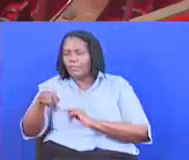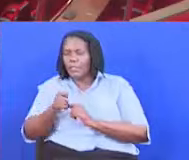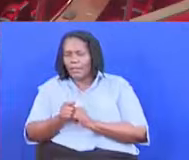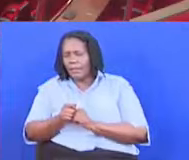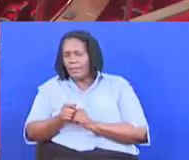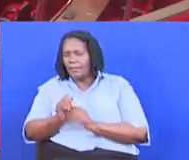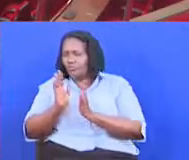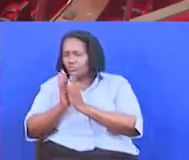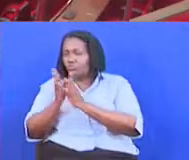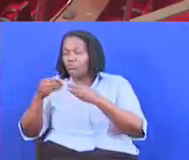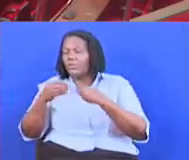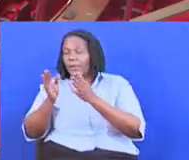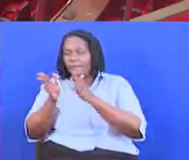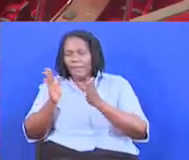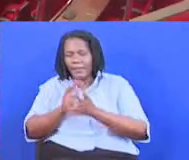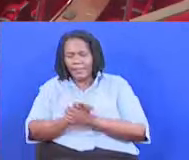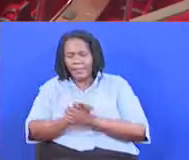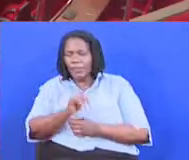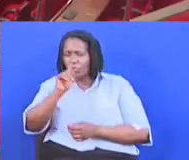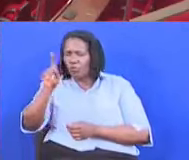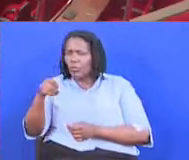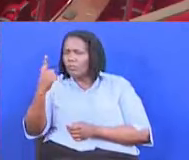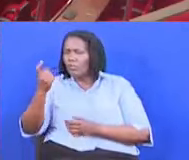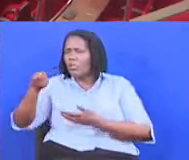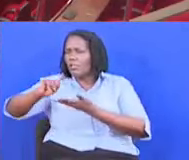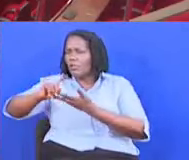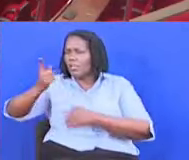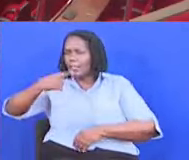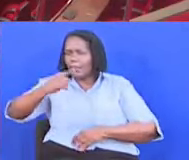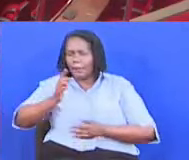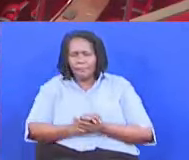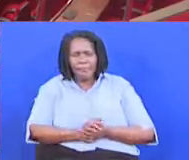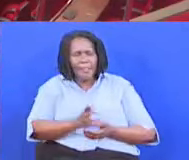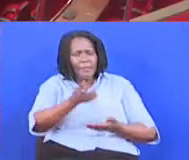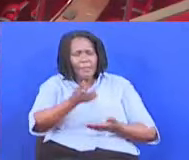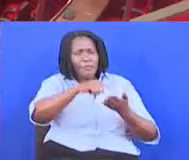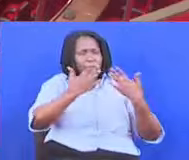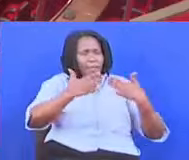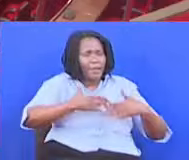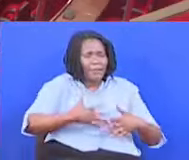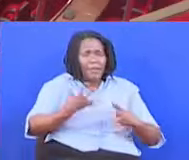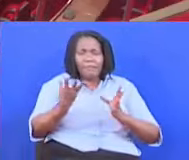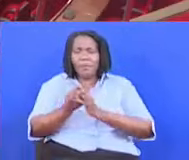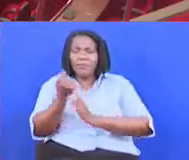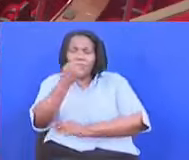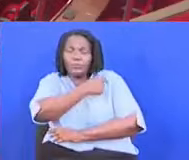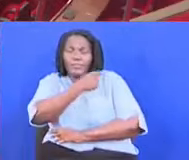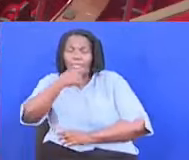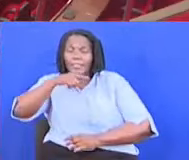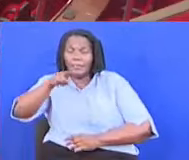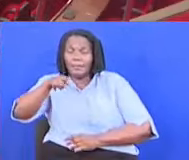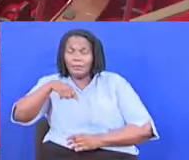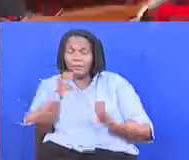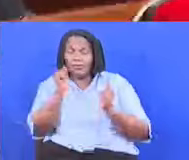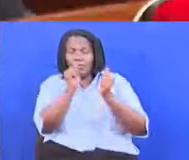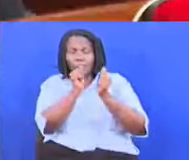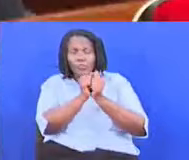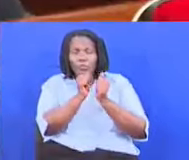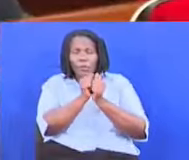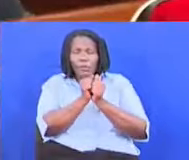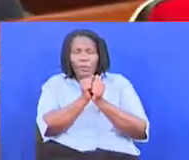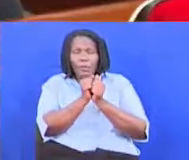nyongeza. Katika vituo vyetu vya afya pamoja na hospitali zetu, swala